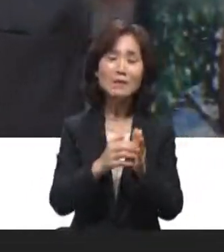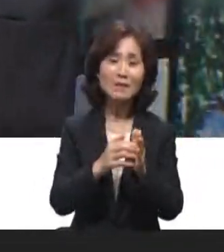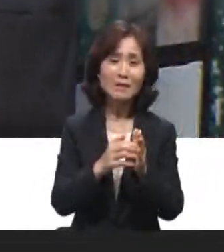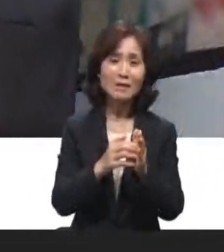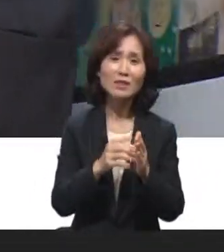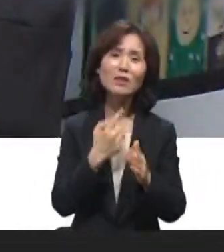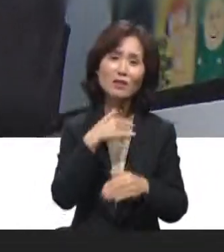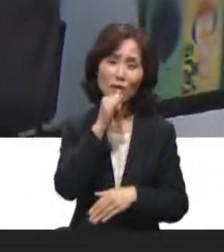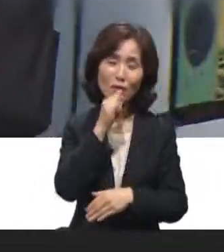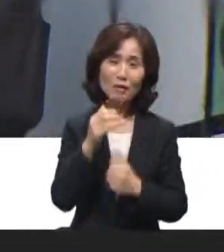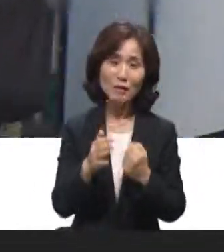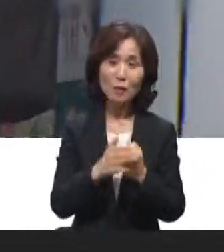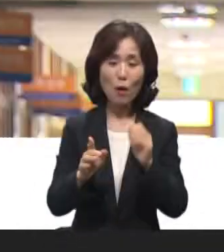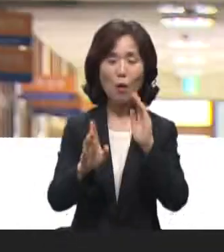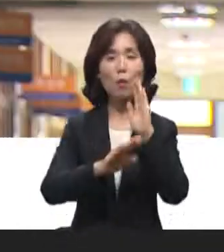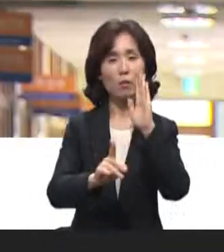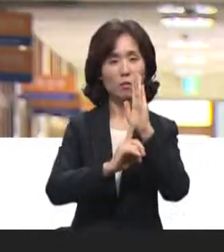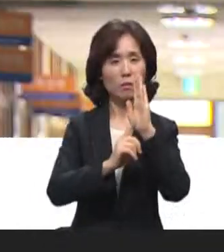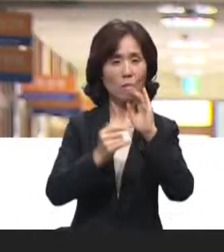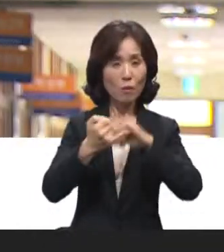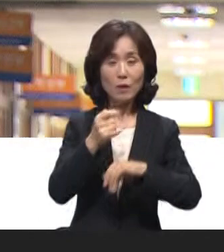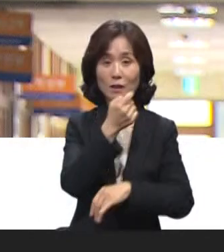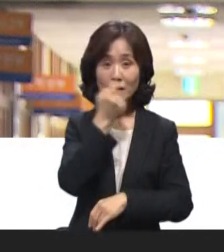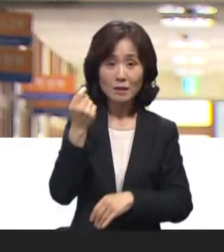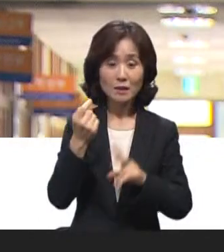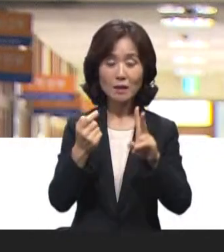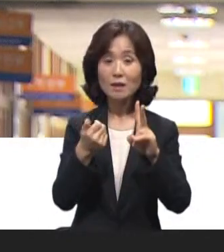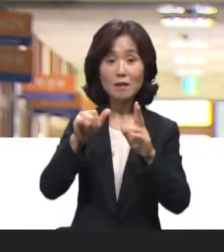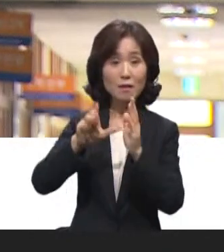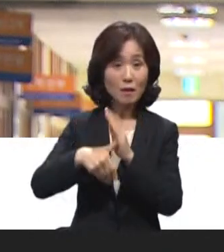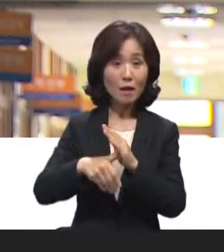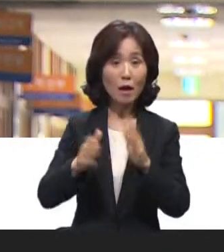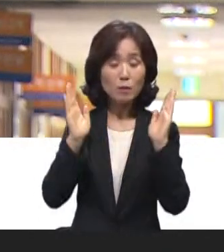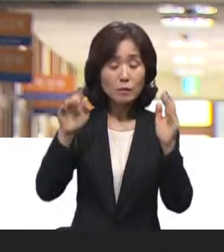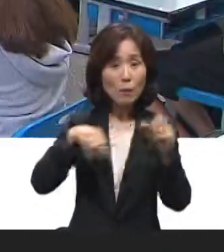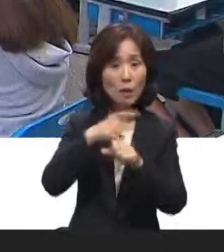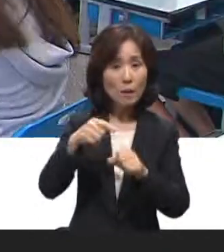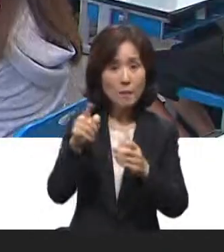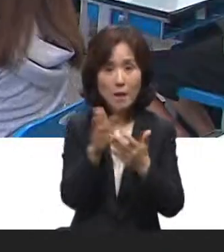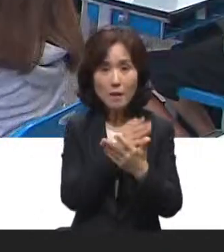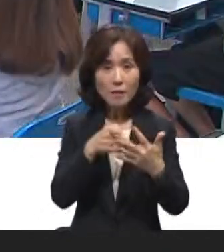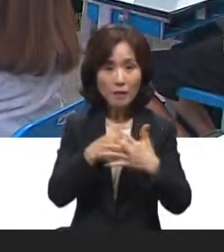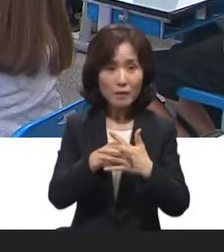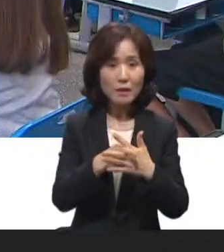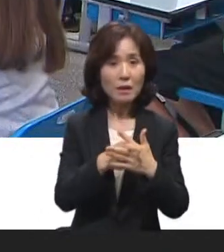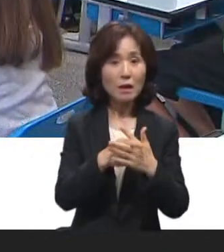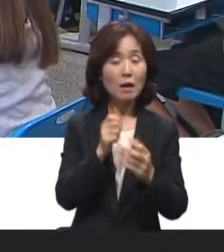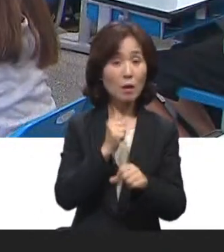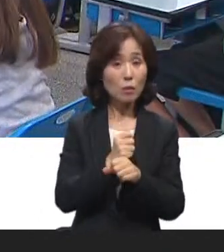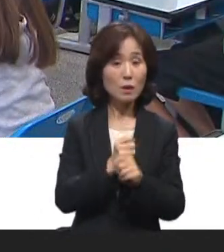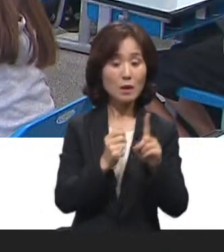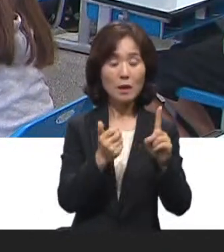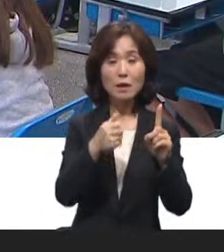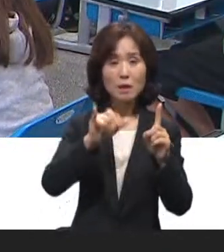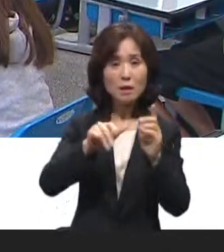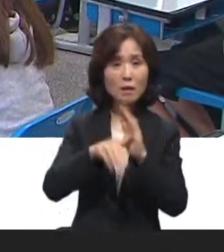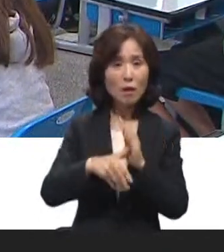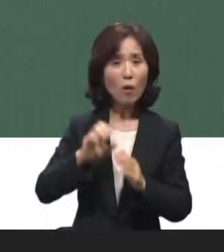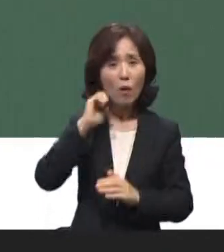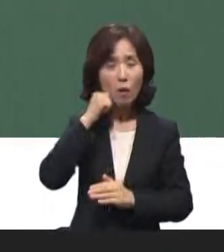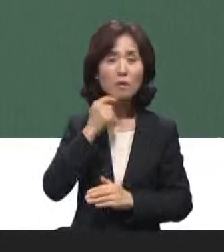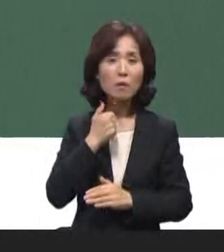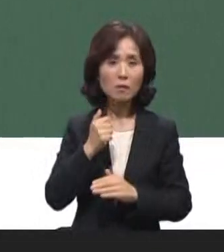봤으면 좋겠다는 얘기 그리고 2학기 때 학습 상황에 대해서 본인이 판단을 하고 1학기 때 좀 어려웠던 내용들을 미리 미리 좀 받으면 좋을 것